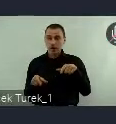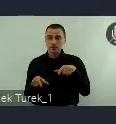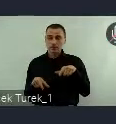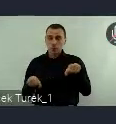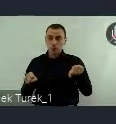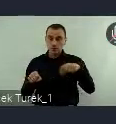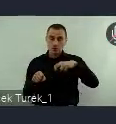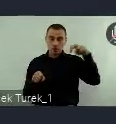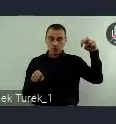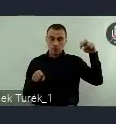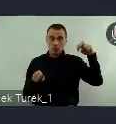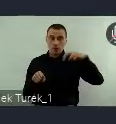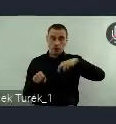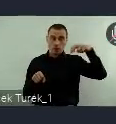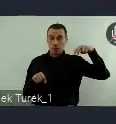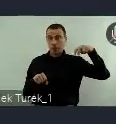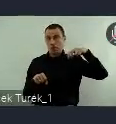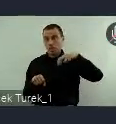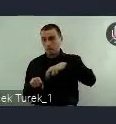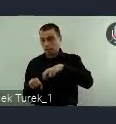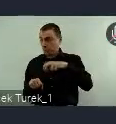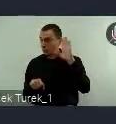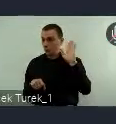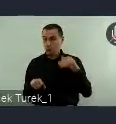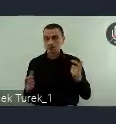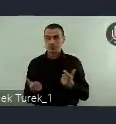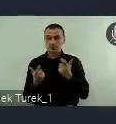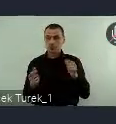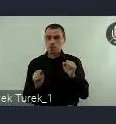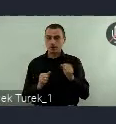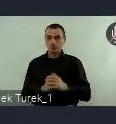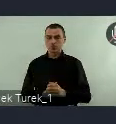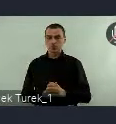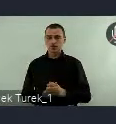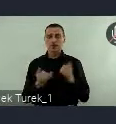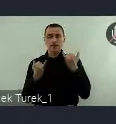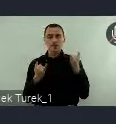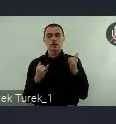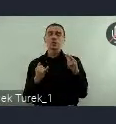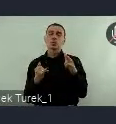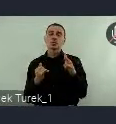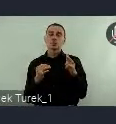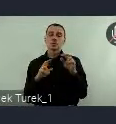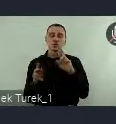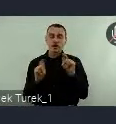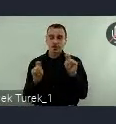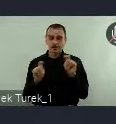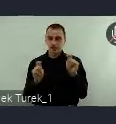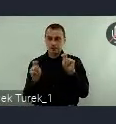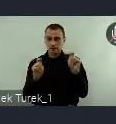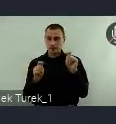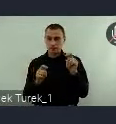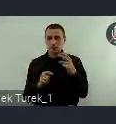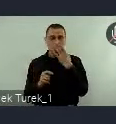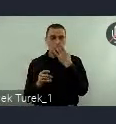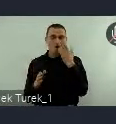paliwa ale w dół to jest dla nich bardzo trudne system znaczniku dźwiękowych to ja to pokażę tutaj mam otwarty film więc